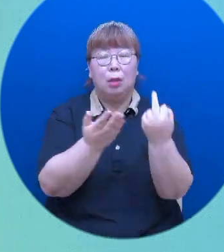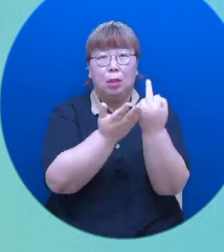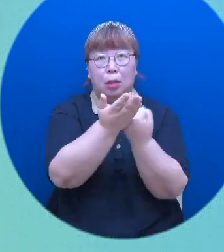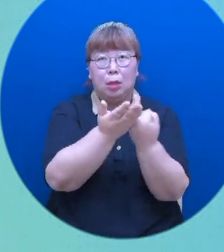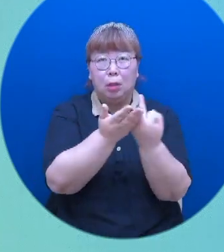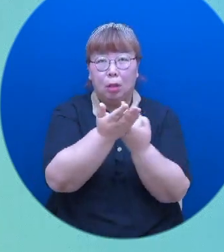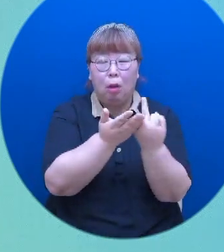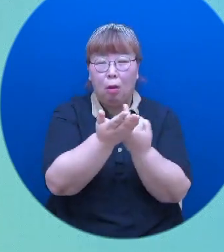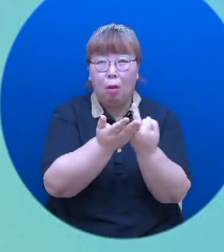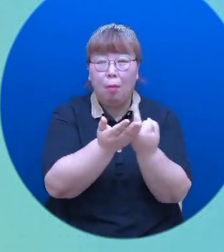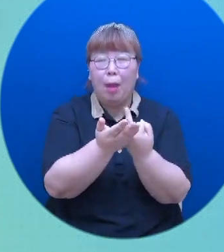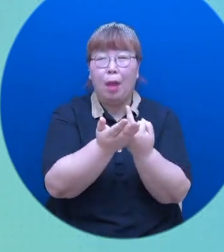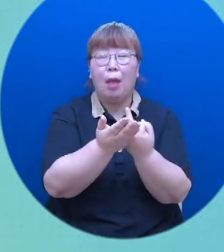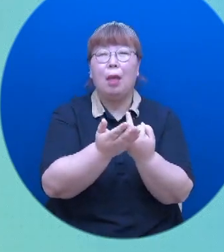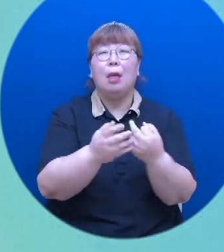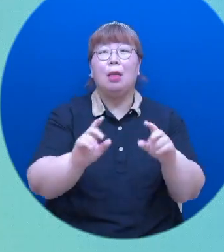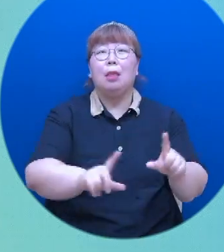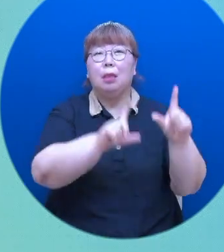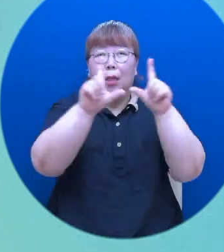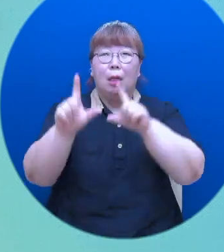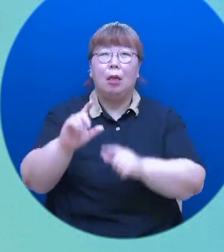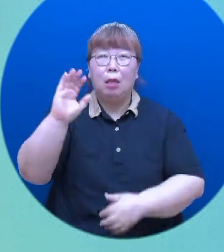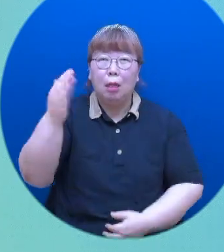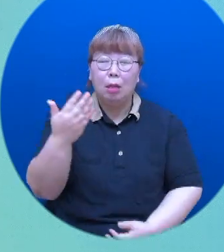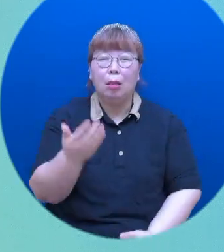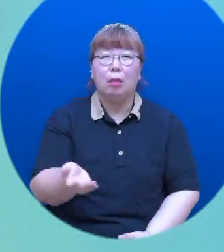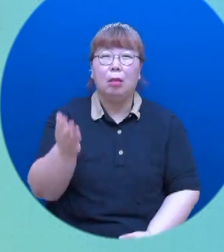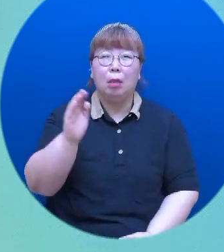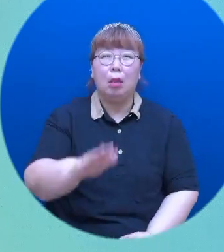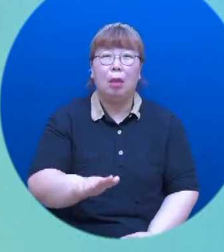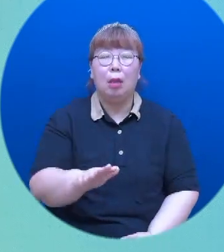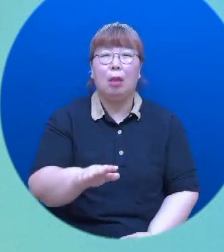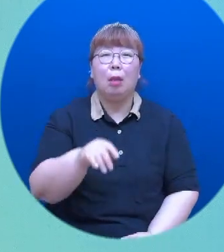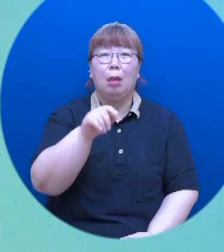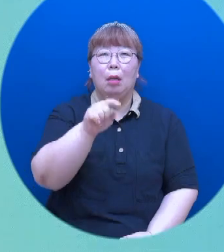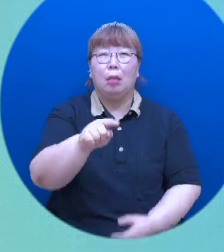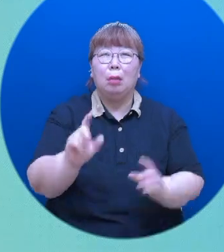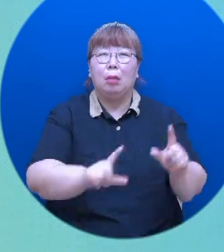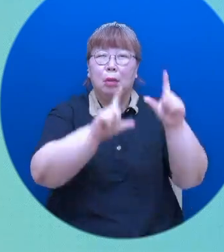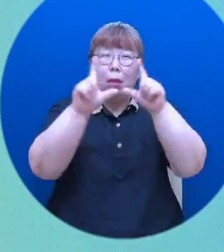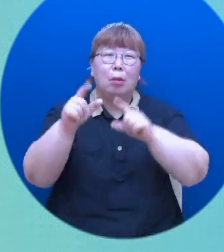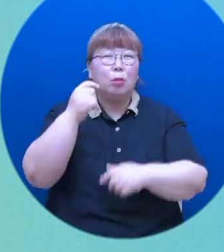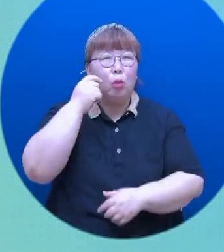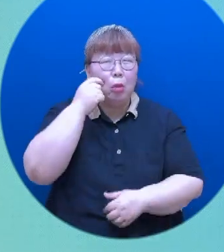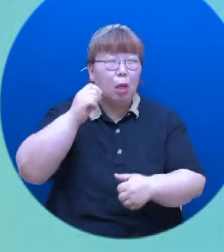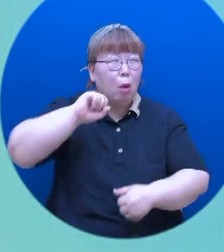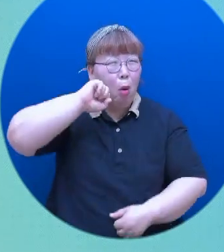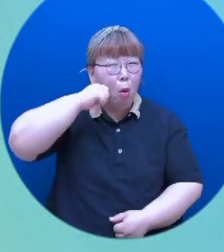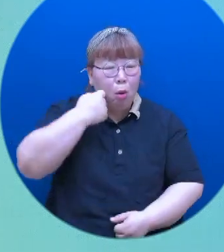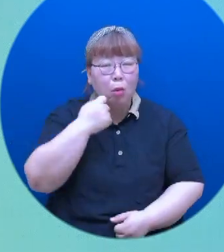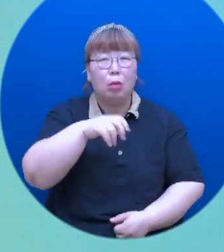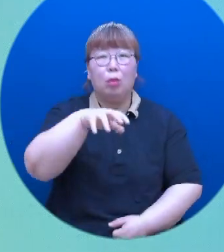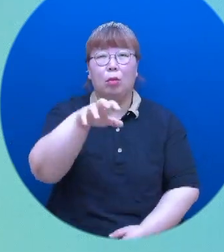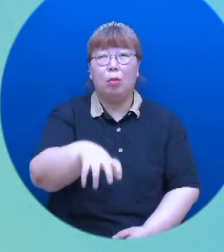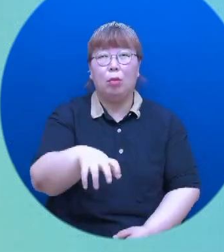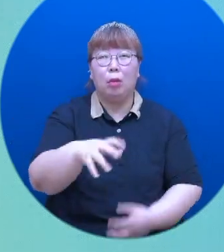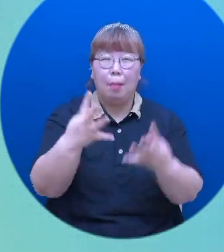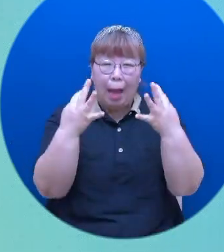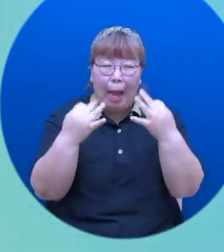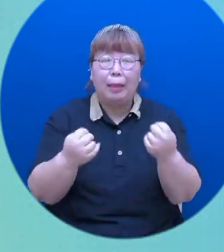살 수 없는 무인도에서 그는 그 방법을 동원해서